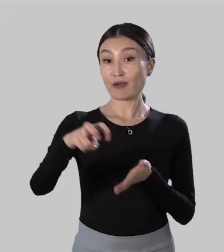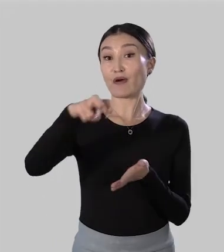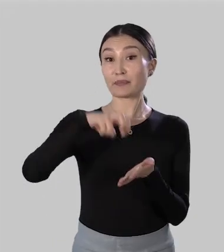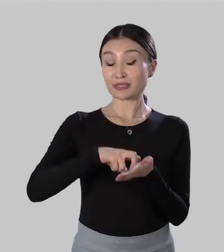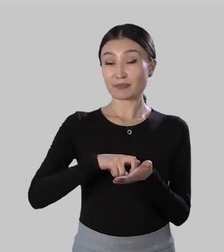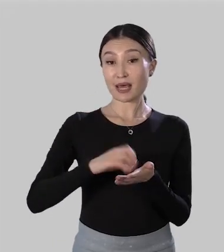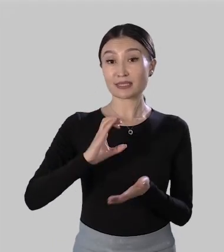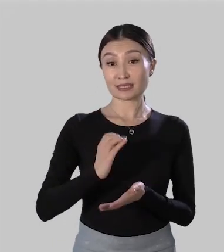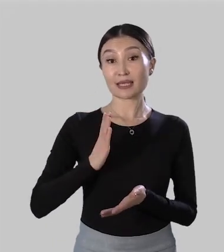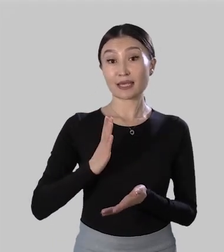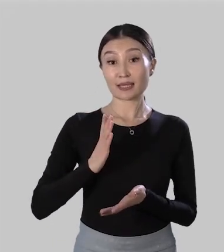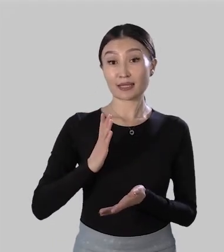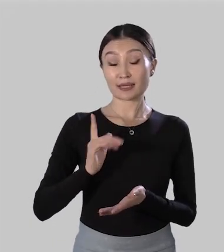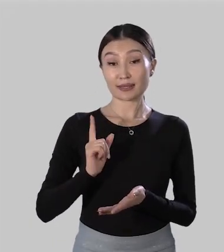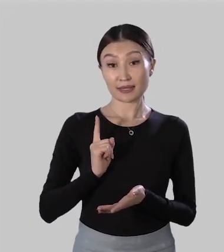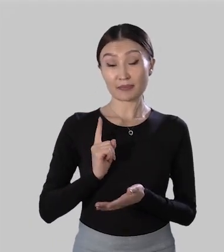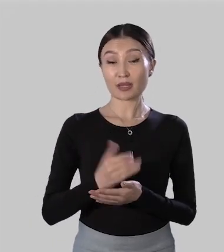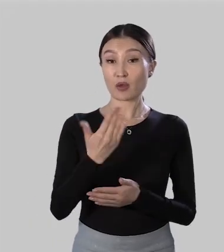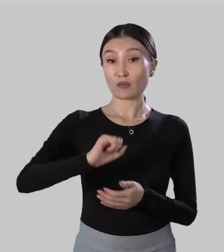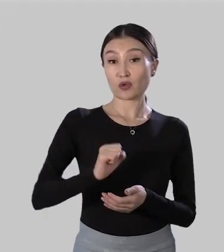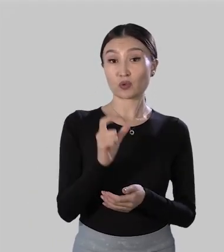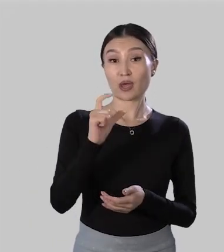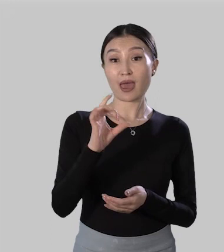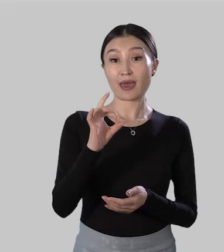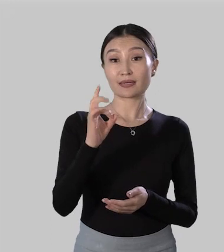твоего письма с нетерпением, твой друг Эрнис.